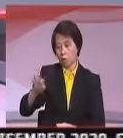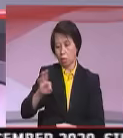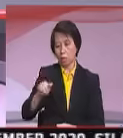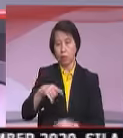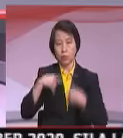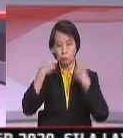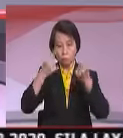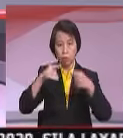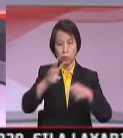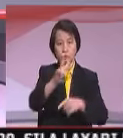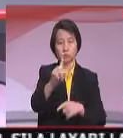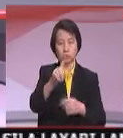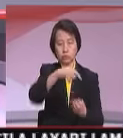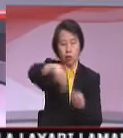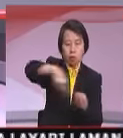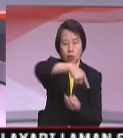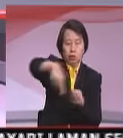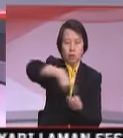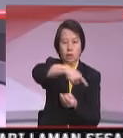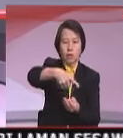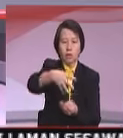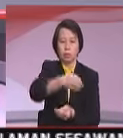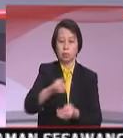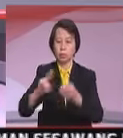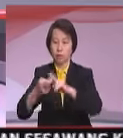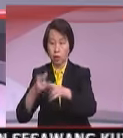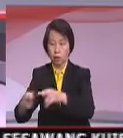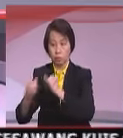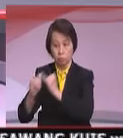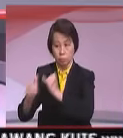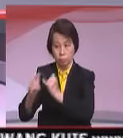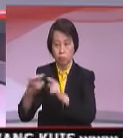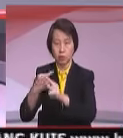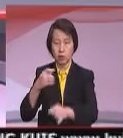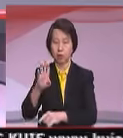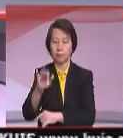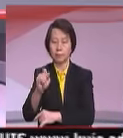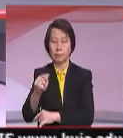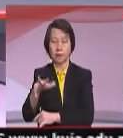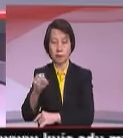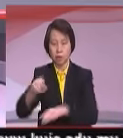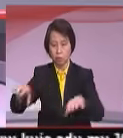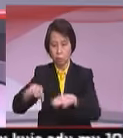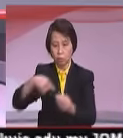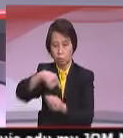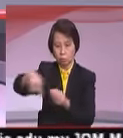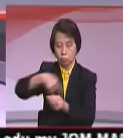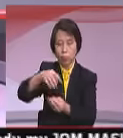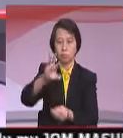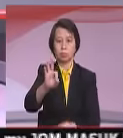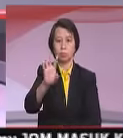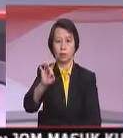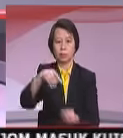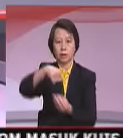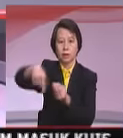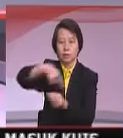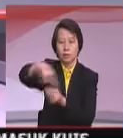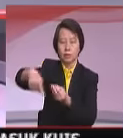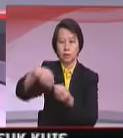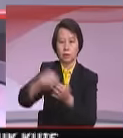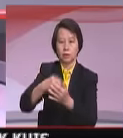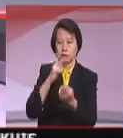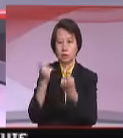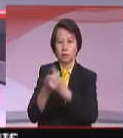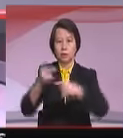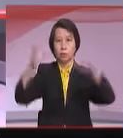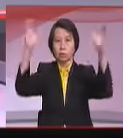melakukan 71 pusingan manakala rakan sepasukannya Barry Baltus melakukan 98 pusingan dalam